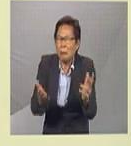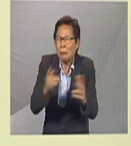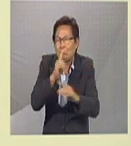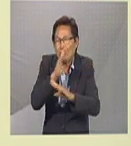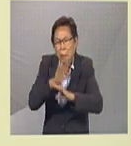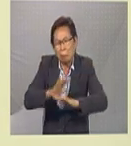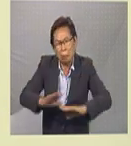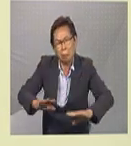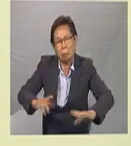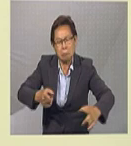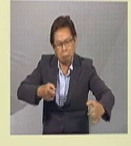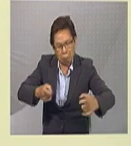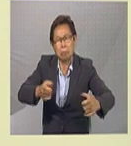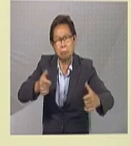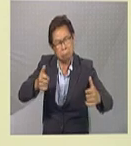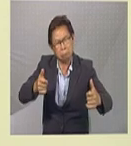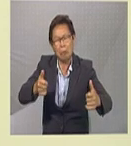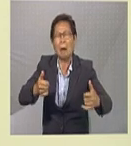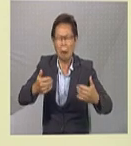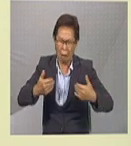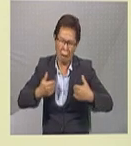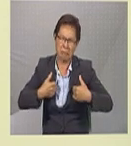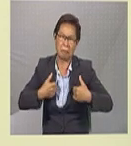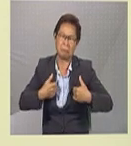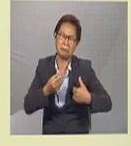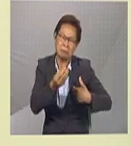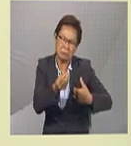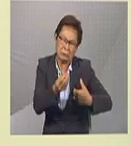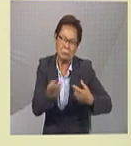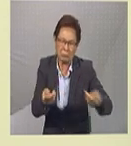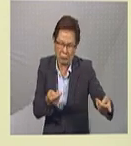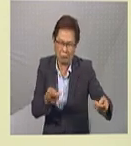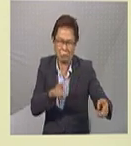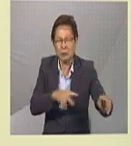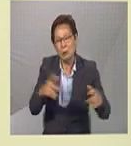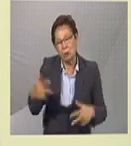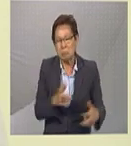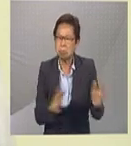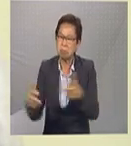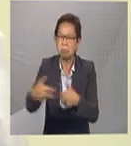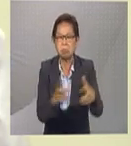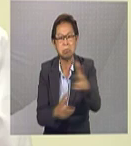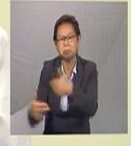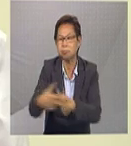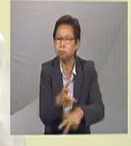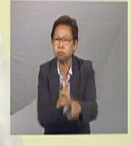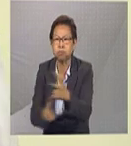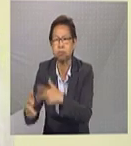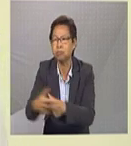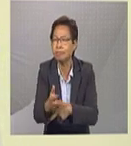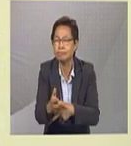dan terkawal walaupun masih ada lagi kenderaan-kenderaan yang berpusu-pusu. Kalau kita lihat